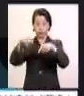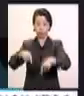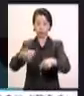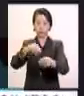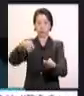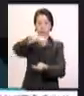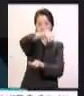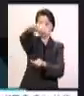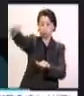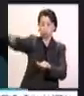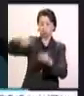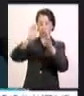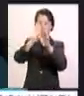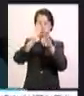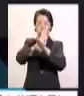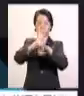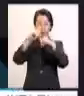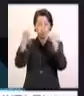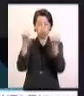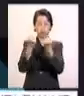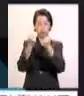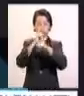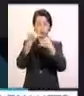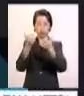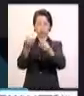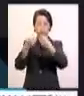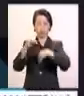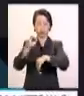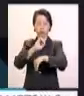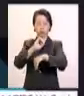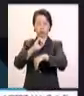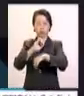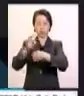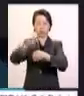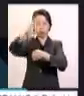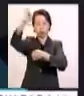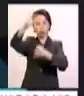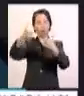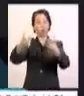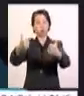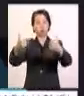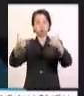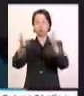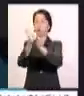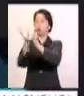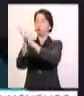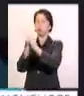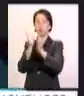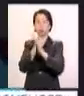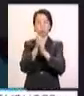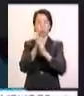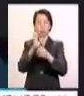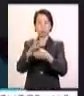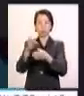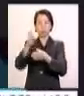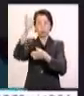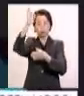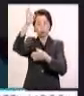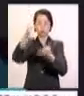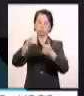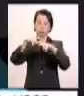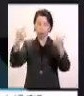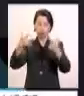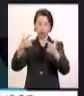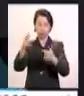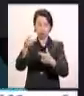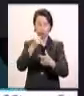suasana Bukit Jalil memberi kita semangat yang berbeza, aura yang berbeza. Itu sebab kita kena